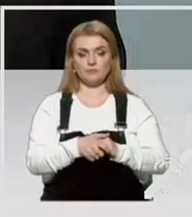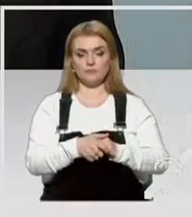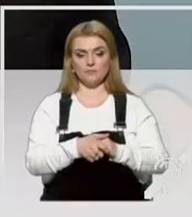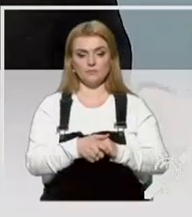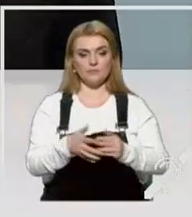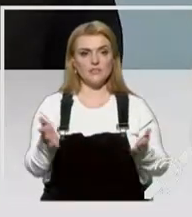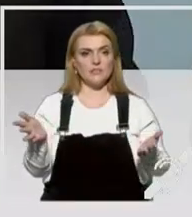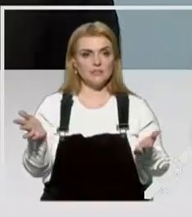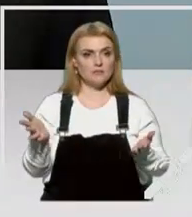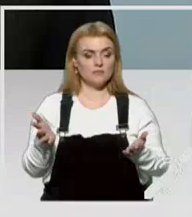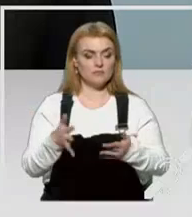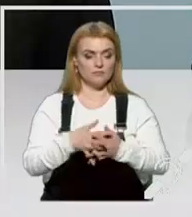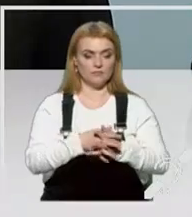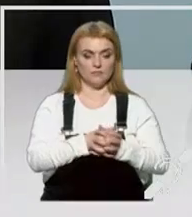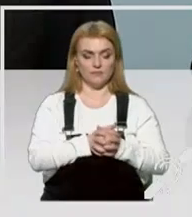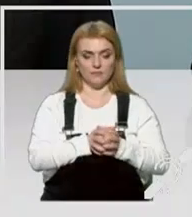este